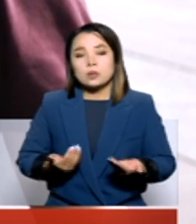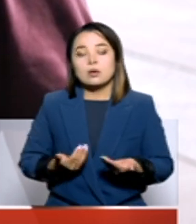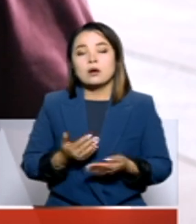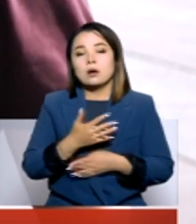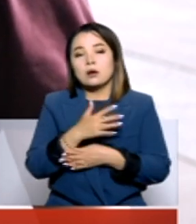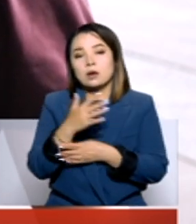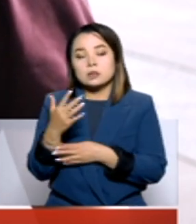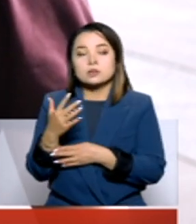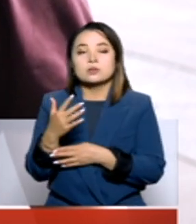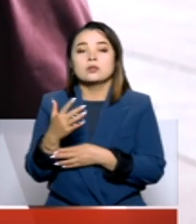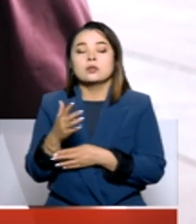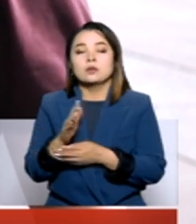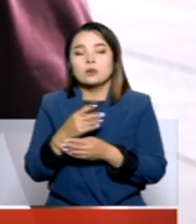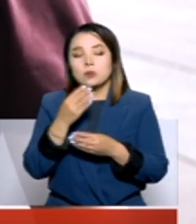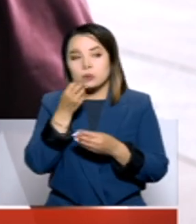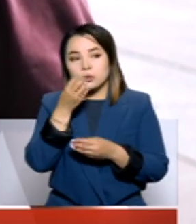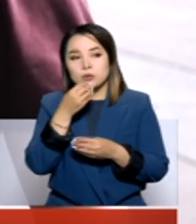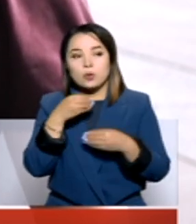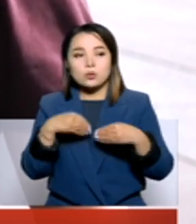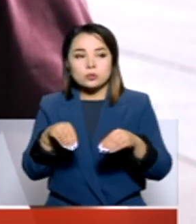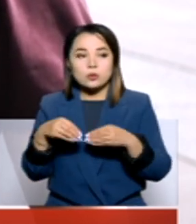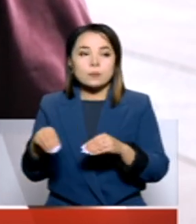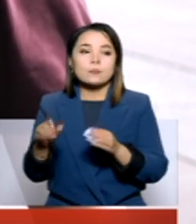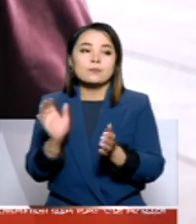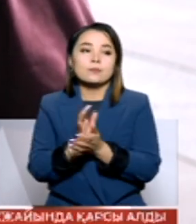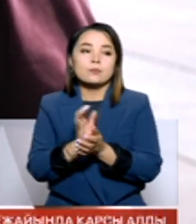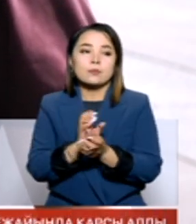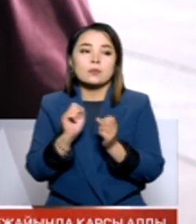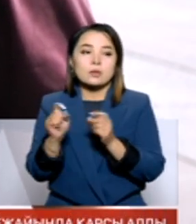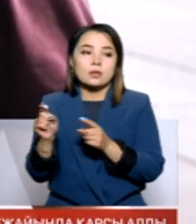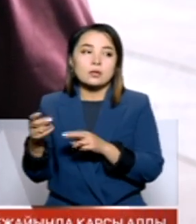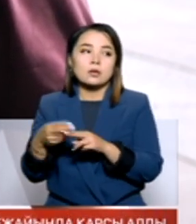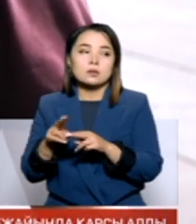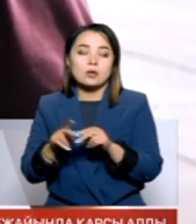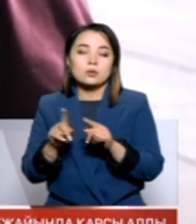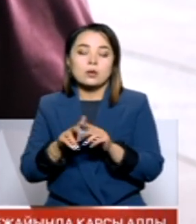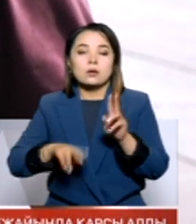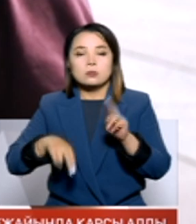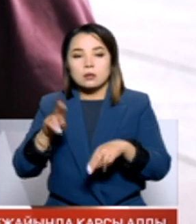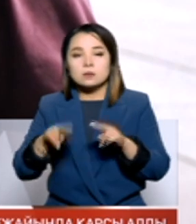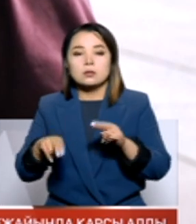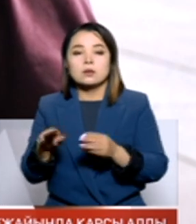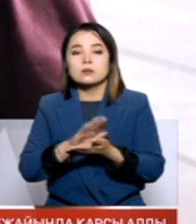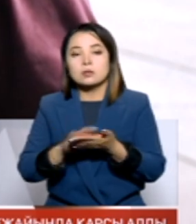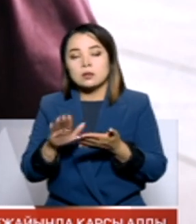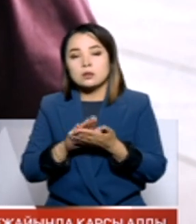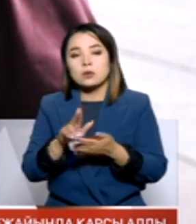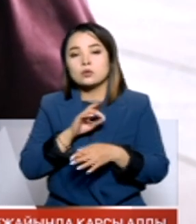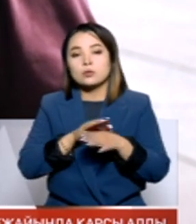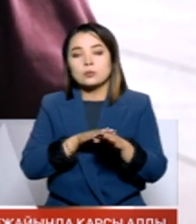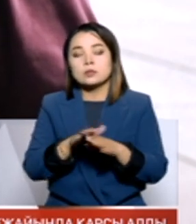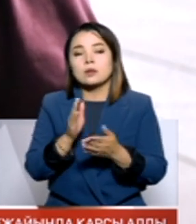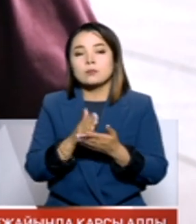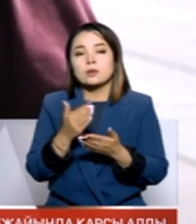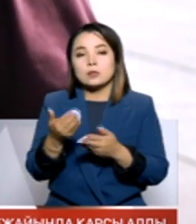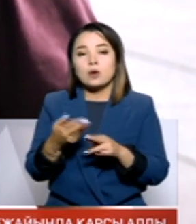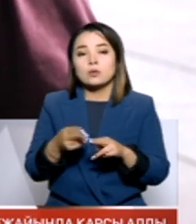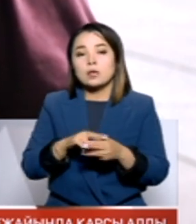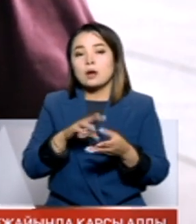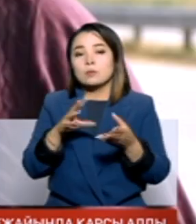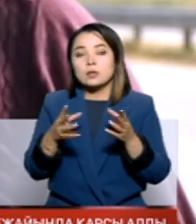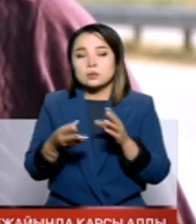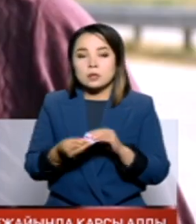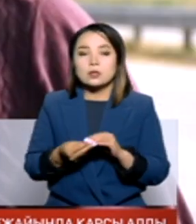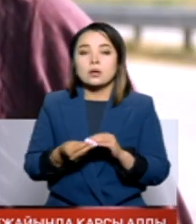ағаш, гүл көшеттерін отырғызу, қоқыстар тазарту, актив сұрлау сынды жүйелі жұмыстар жүргізілді. Мұның